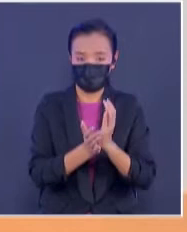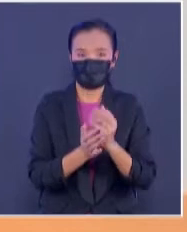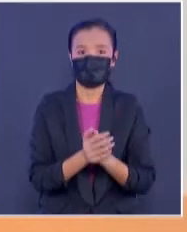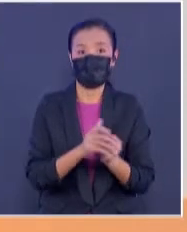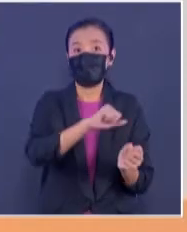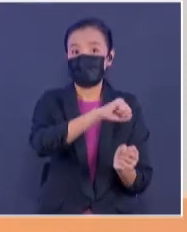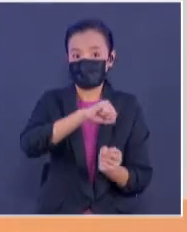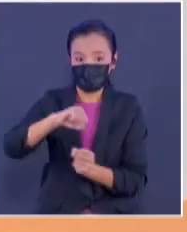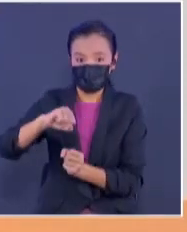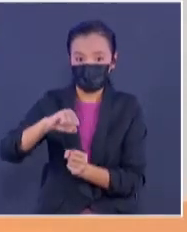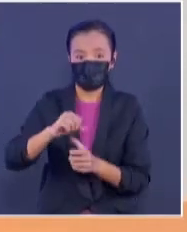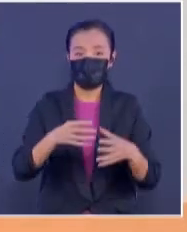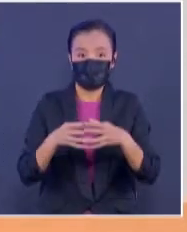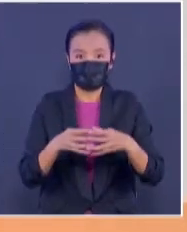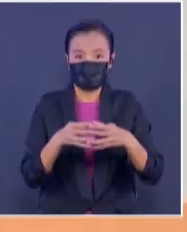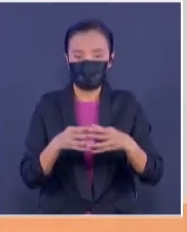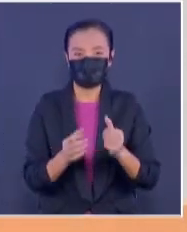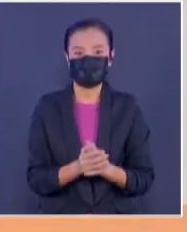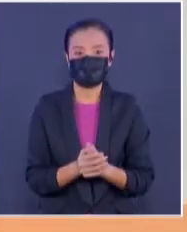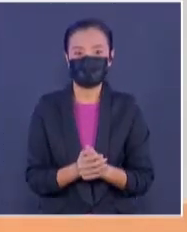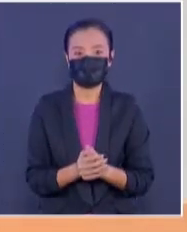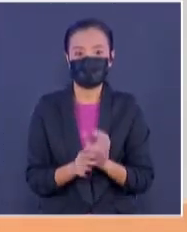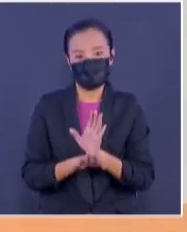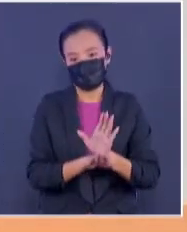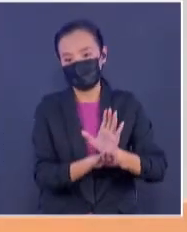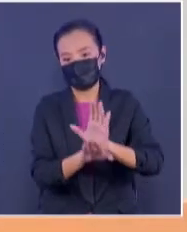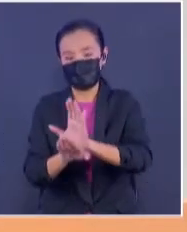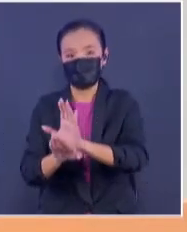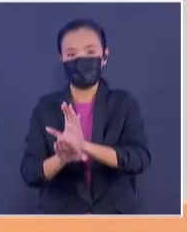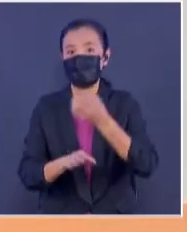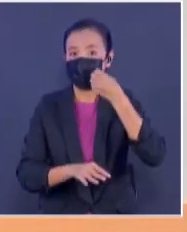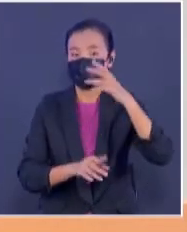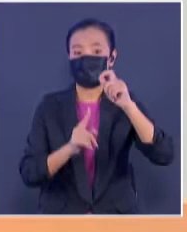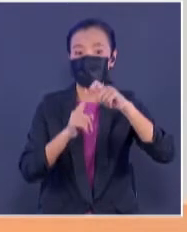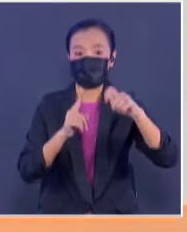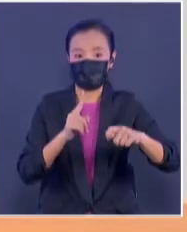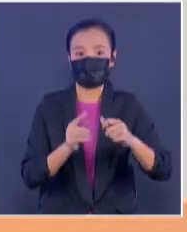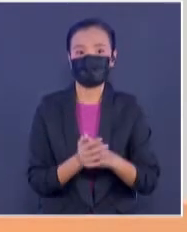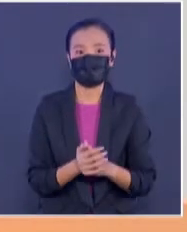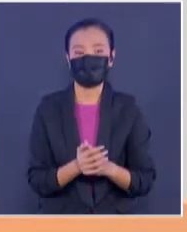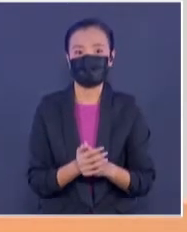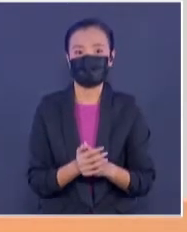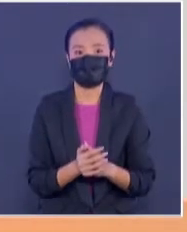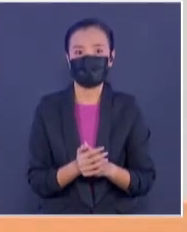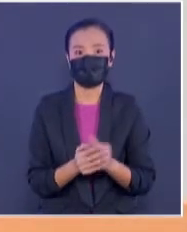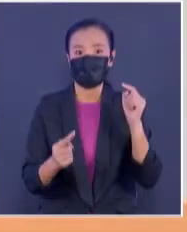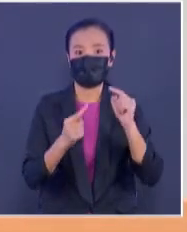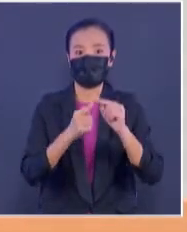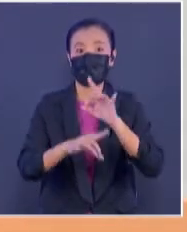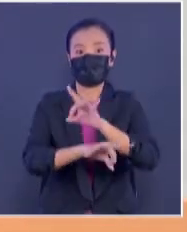รถตู้คันดังกล่าวพร้อมกับพวกเนี่ยเดินทางกลับโคราชระหว่างกลับเนี่ยก็ผ่านที่ชะ